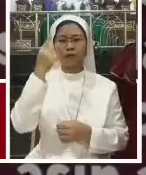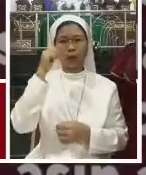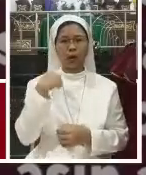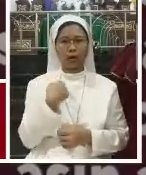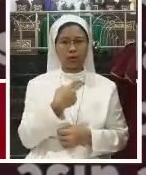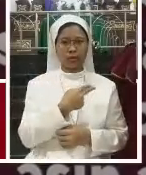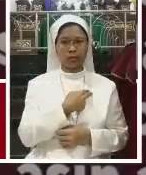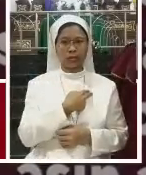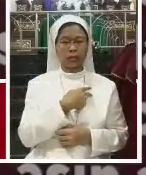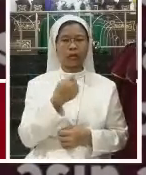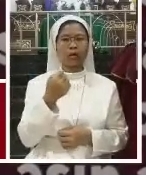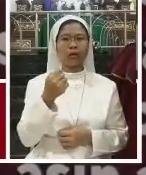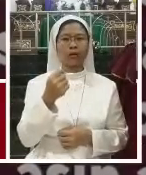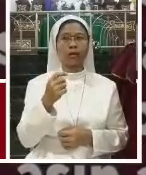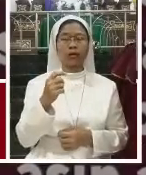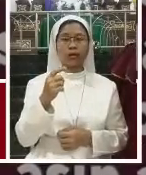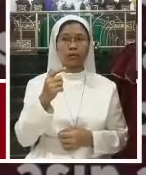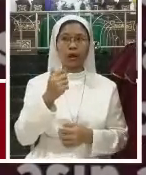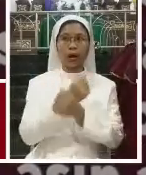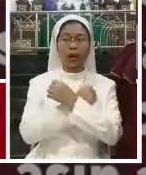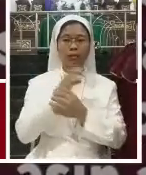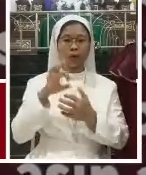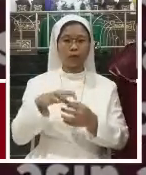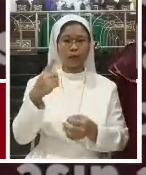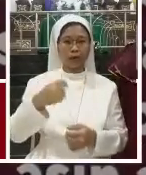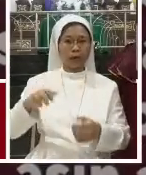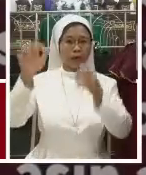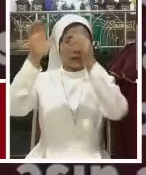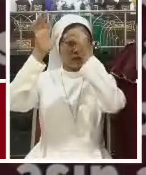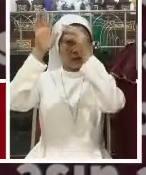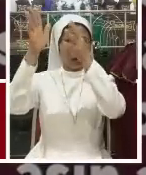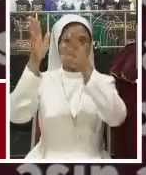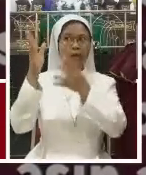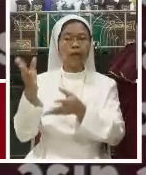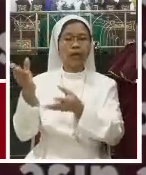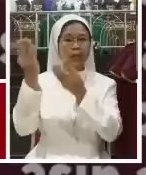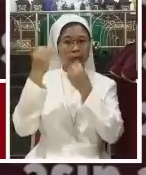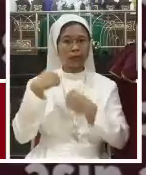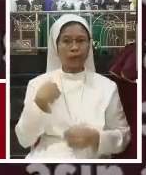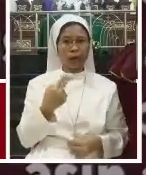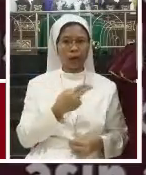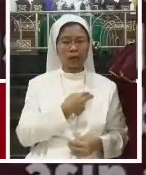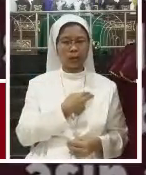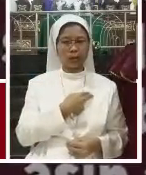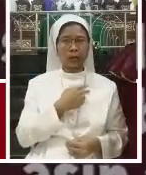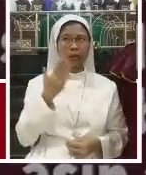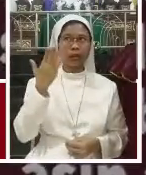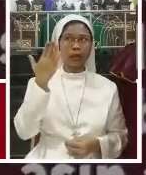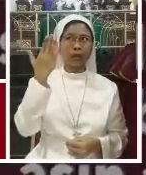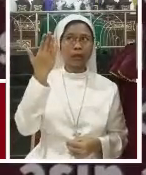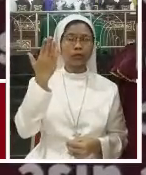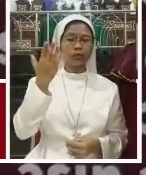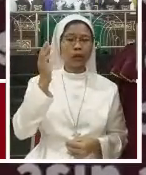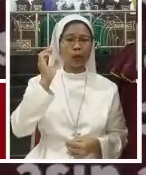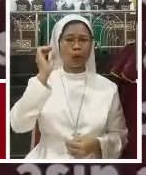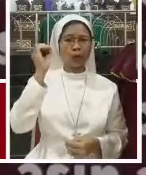kang kagurang ng Ama na andam itao sa sato, ang siyang aki, para